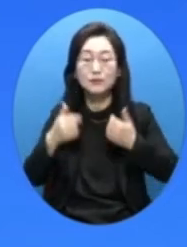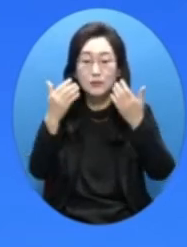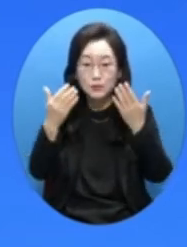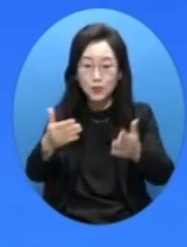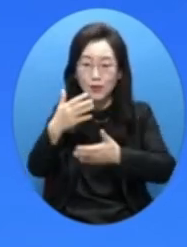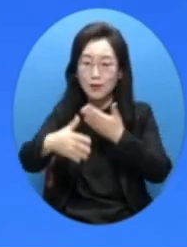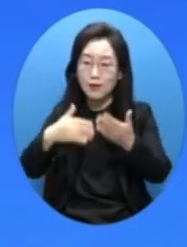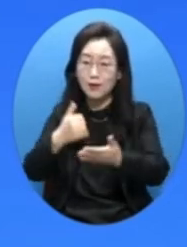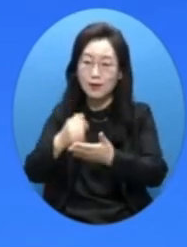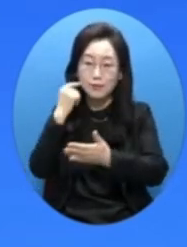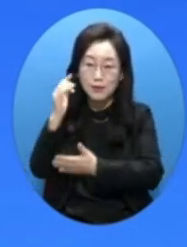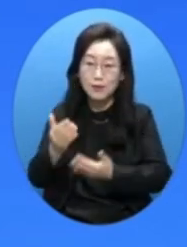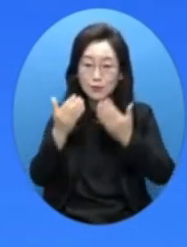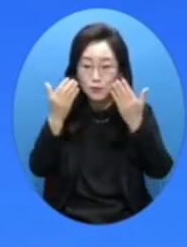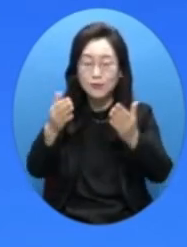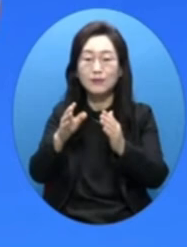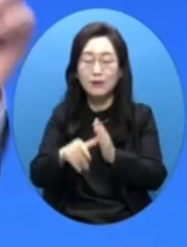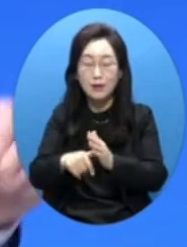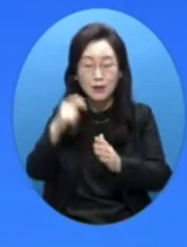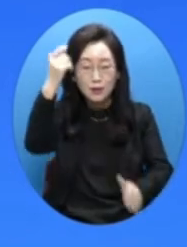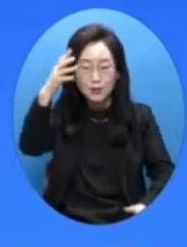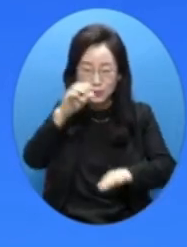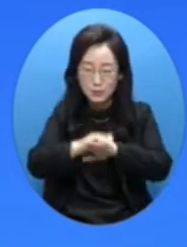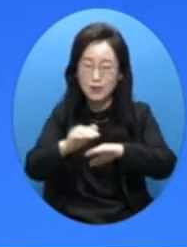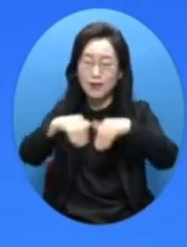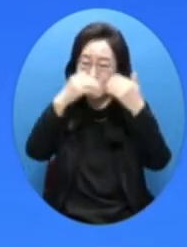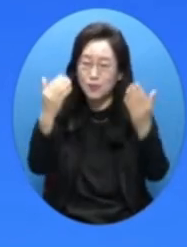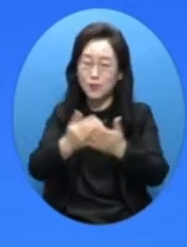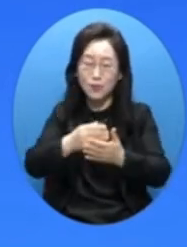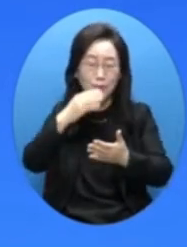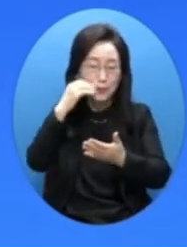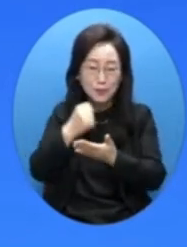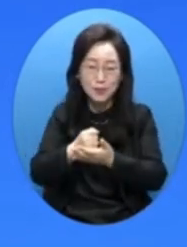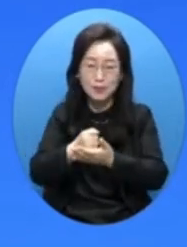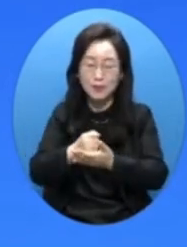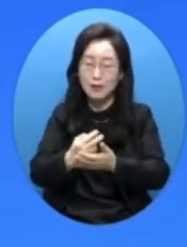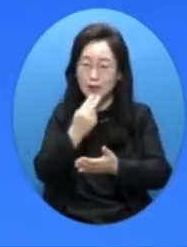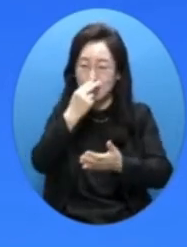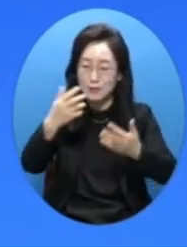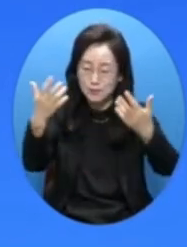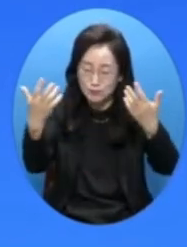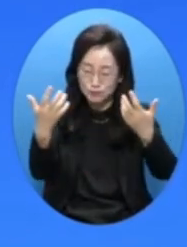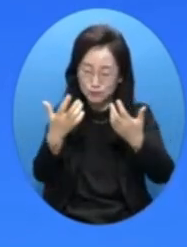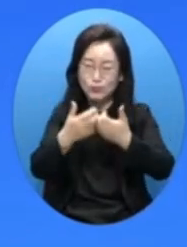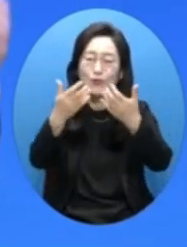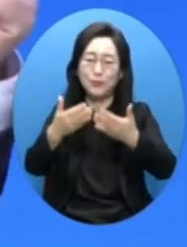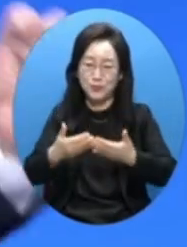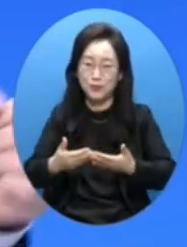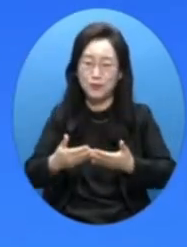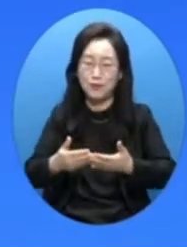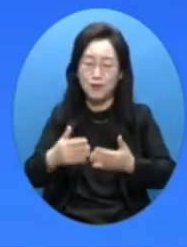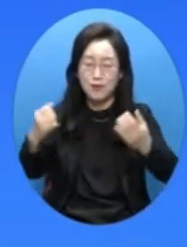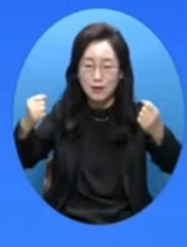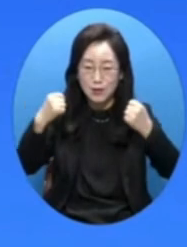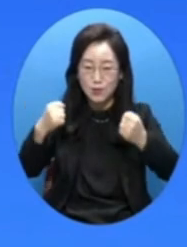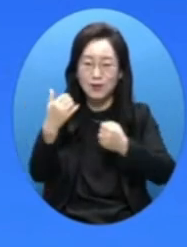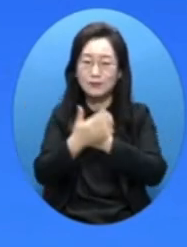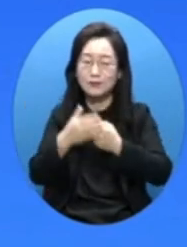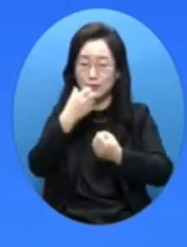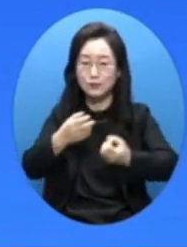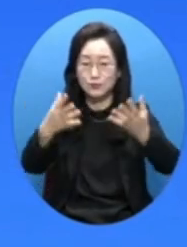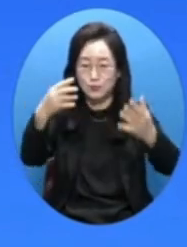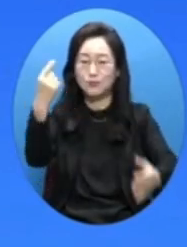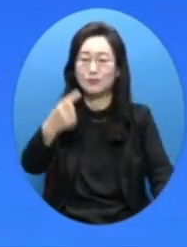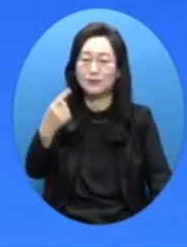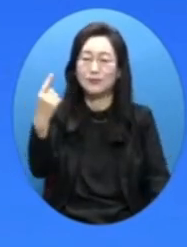하나님을 영광도리는 삶을 살아갈 때 영혼이 잘됨같이 범사가 잘 되며 생명한테 풍성하게 되고 강건한 은혜와